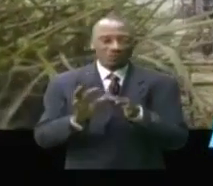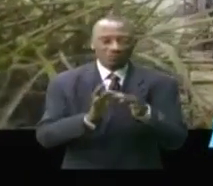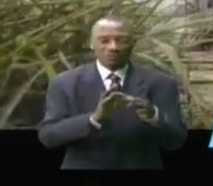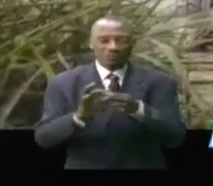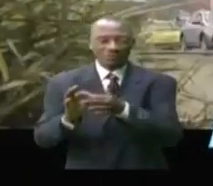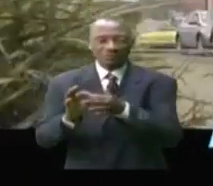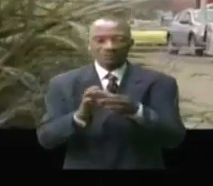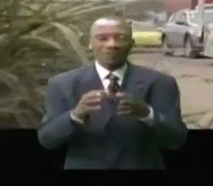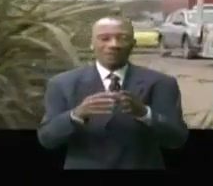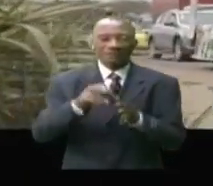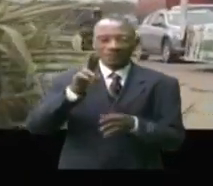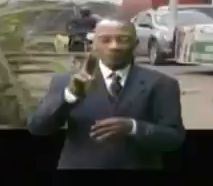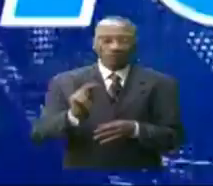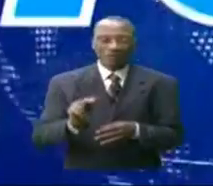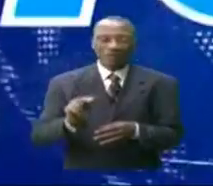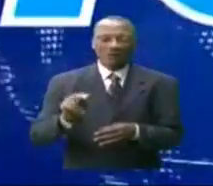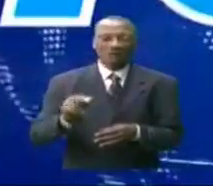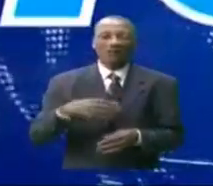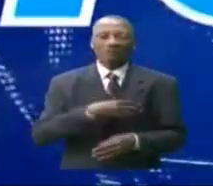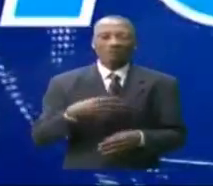l'ONU Femmes à Kinshasa.